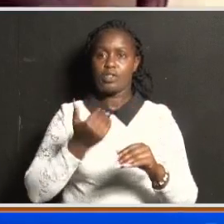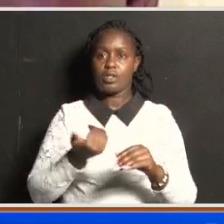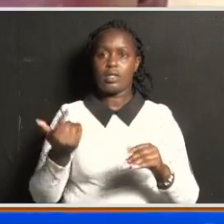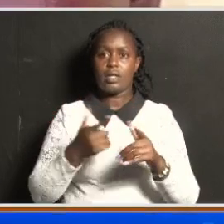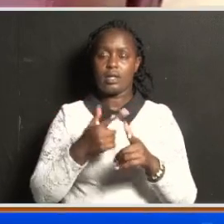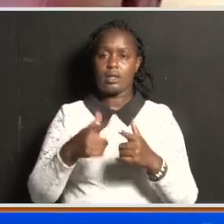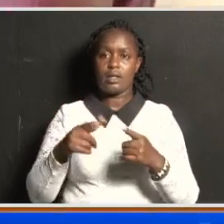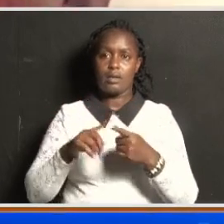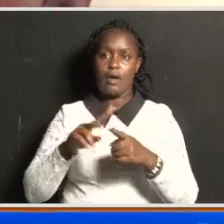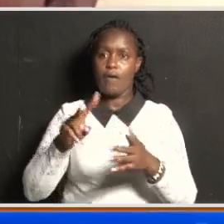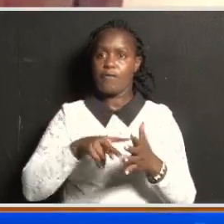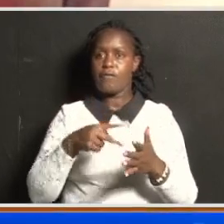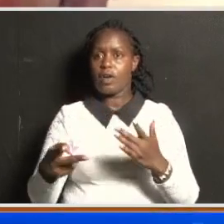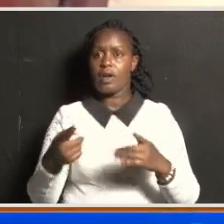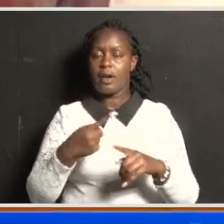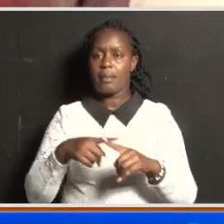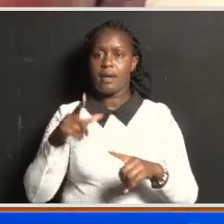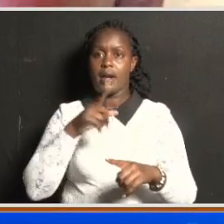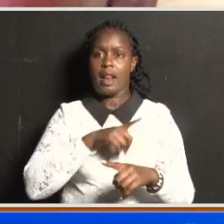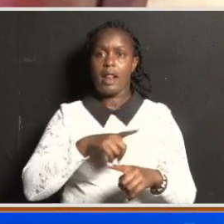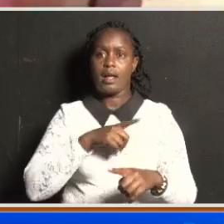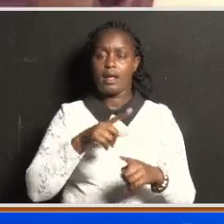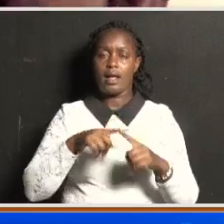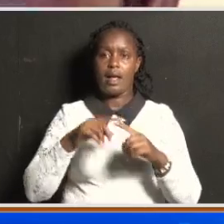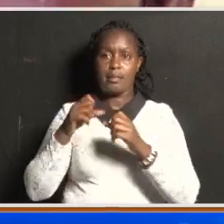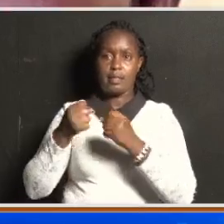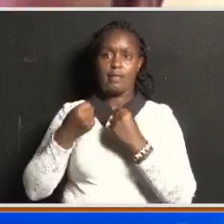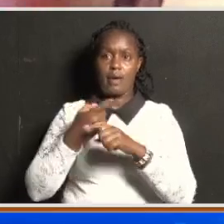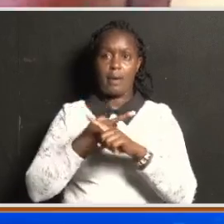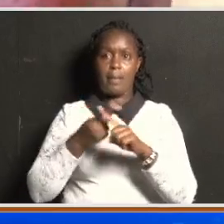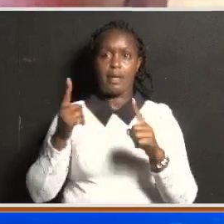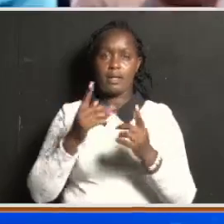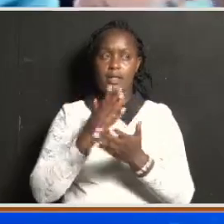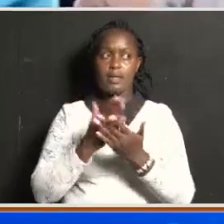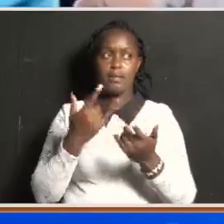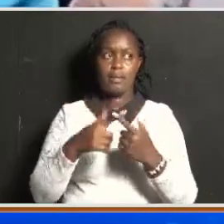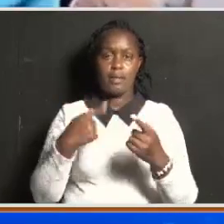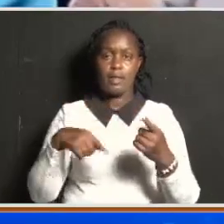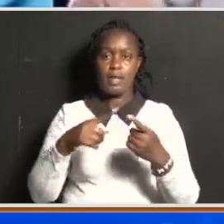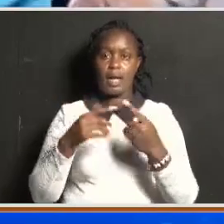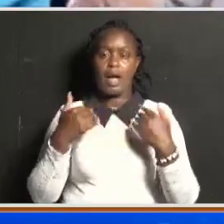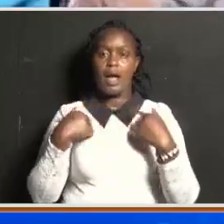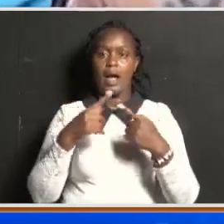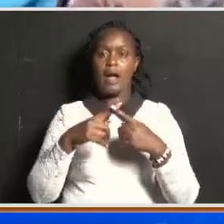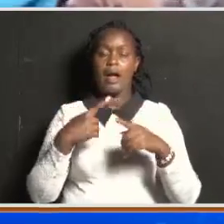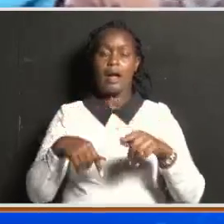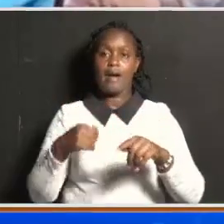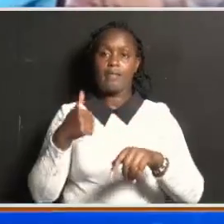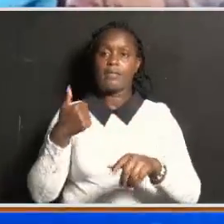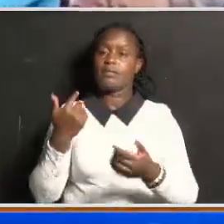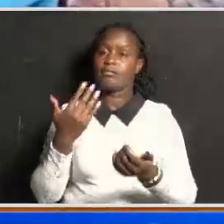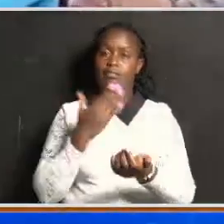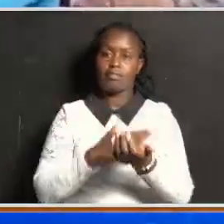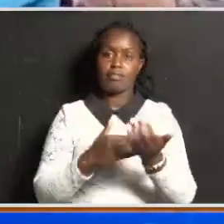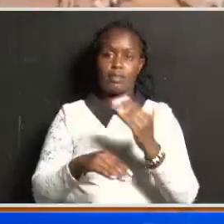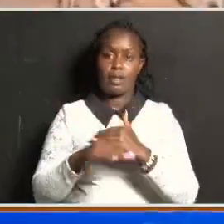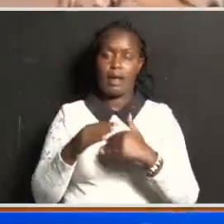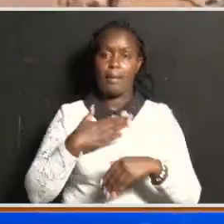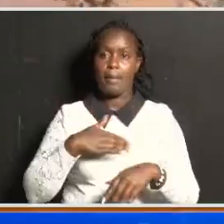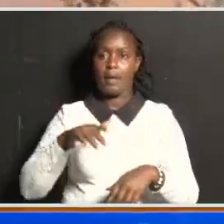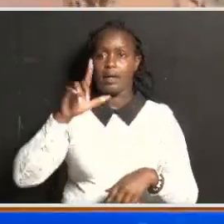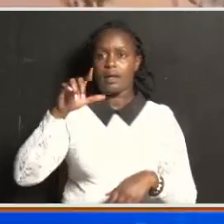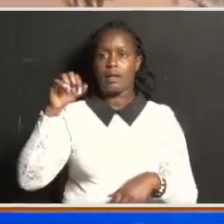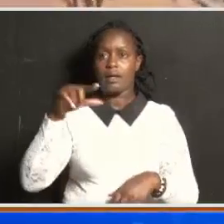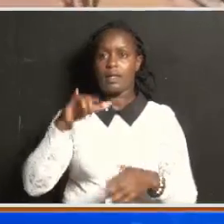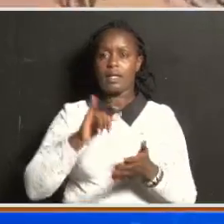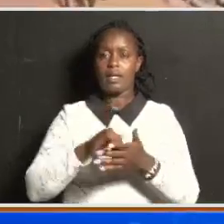but luckily I got out and I am safe, although some trees underneath did injure my legs. Ni mafuriko yaliyosababisha vifo vya watu